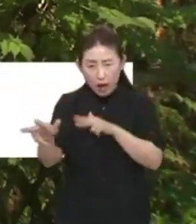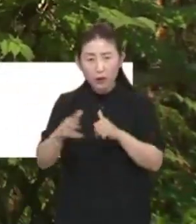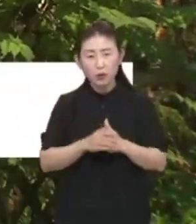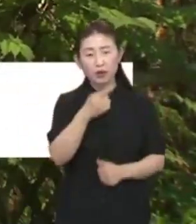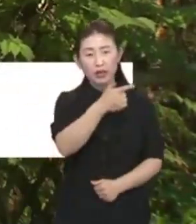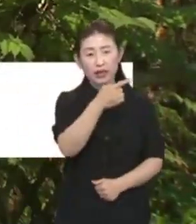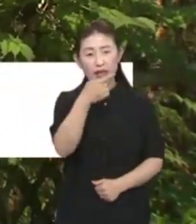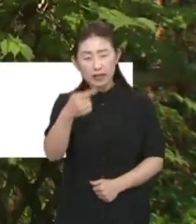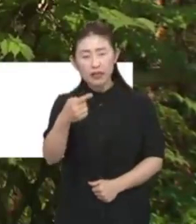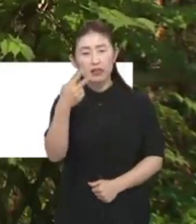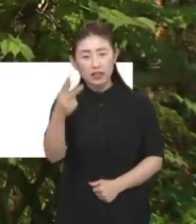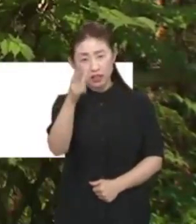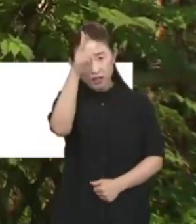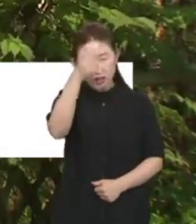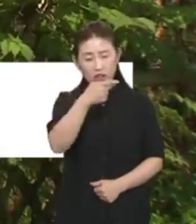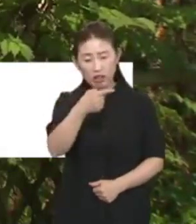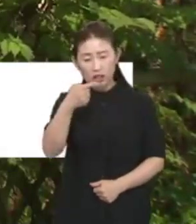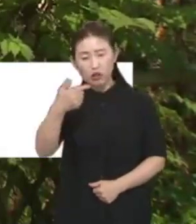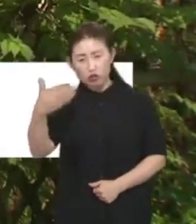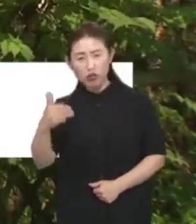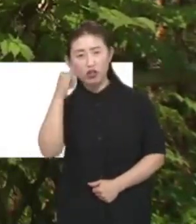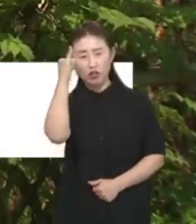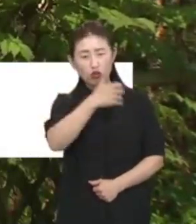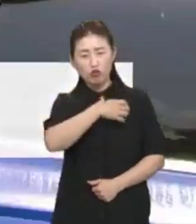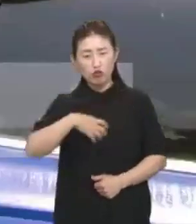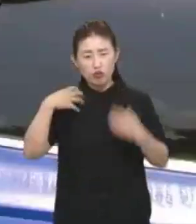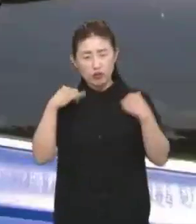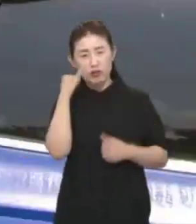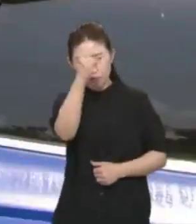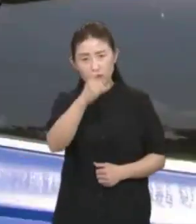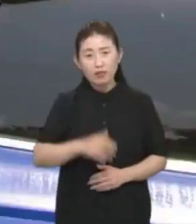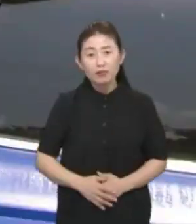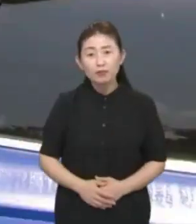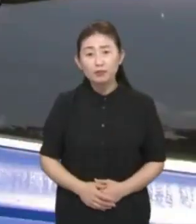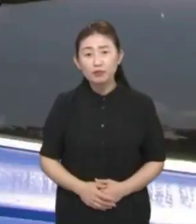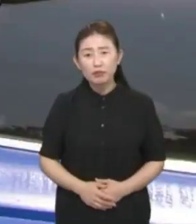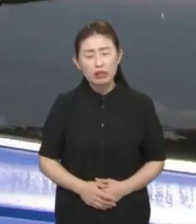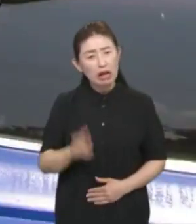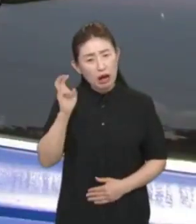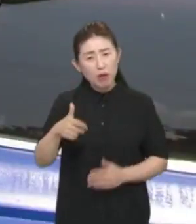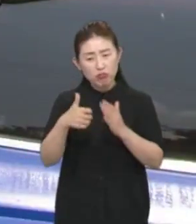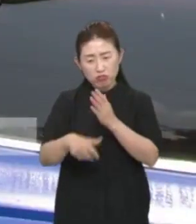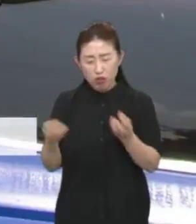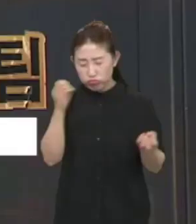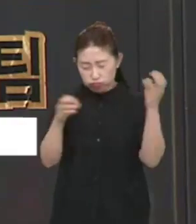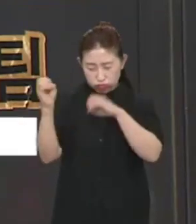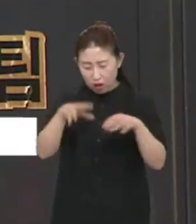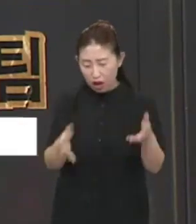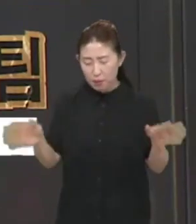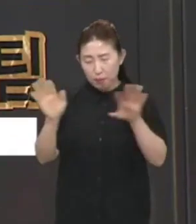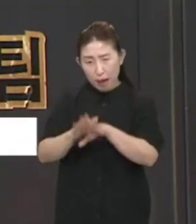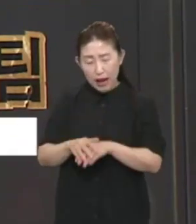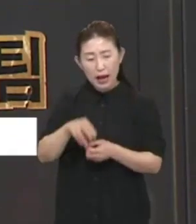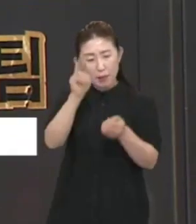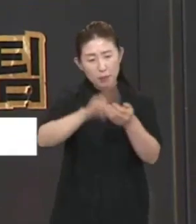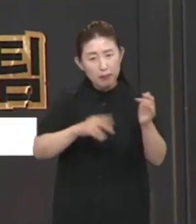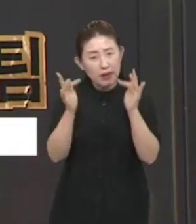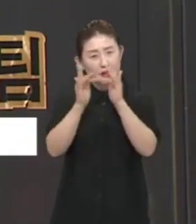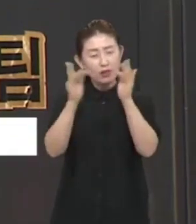관공서나 112, 119로 즉시 신고해 주시기 바랍니다. 일각에선 물건을 무작위로 보내 쇼핑몰 판매 실적